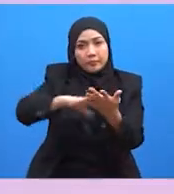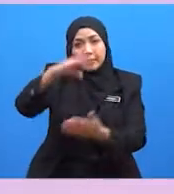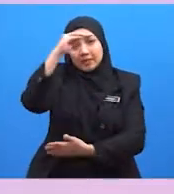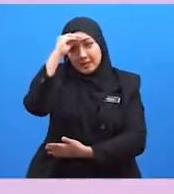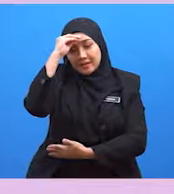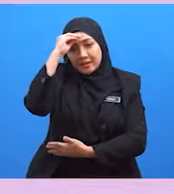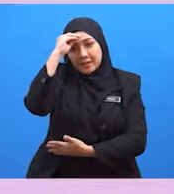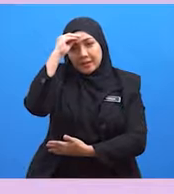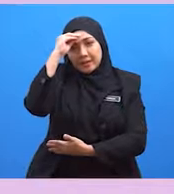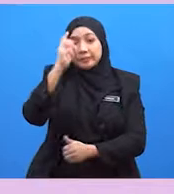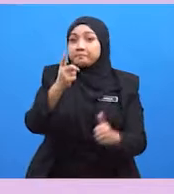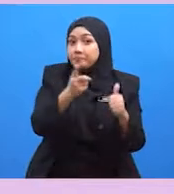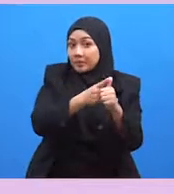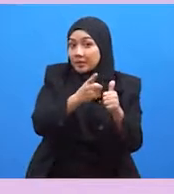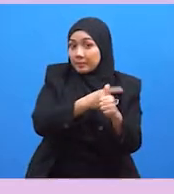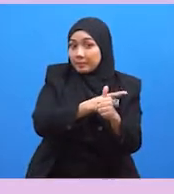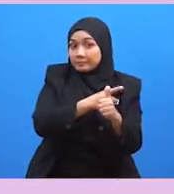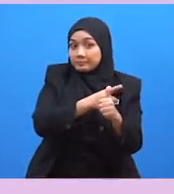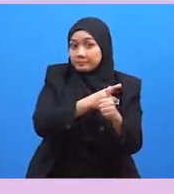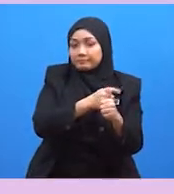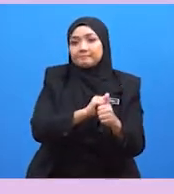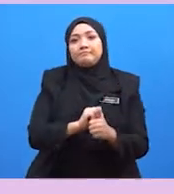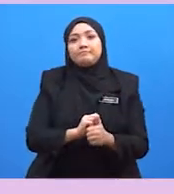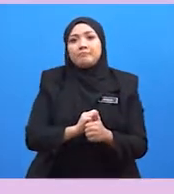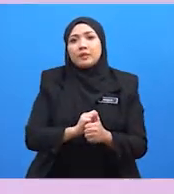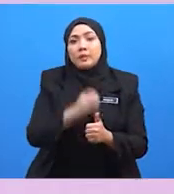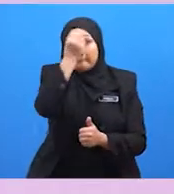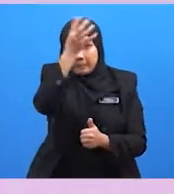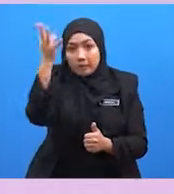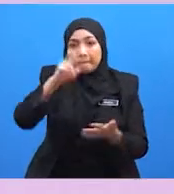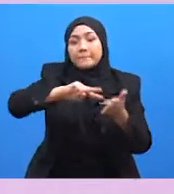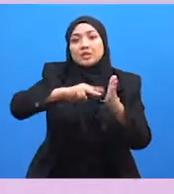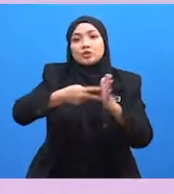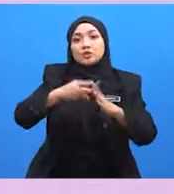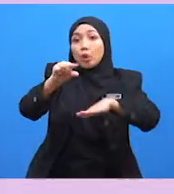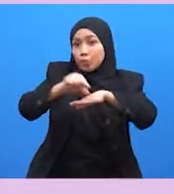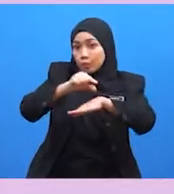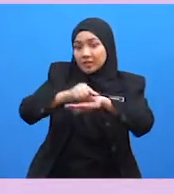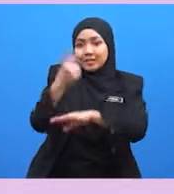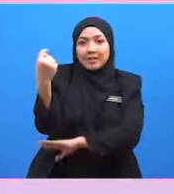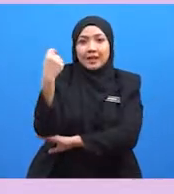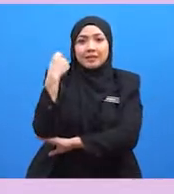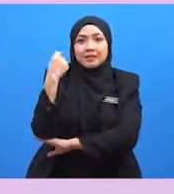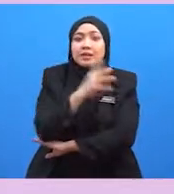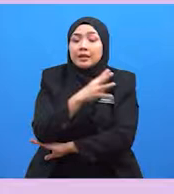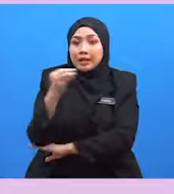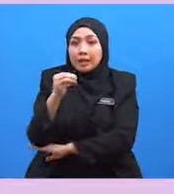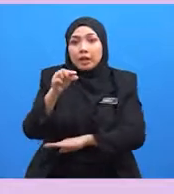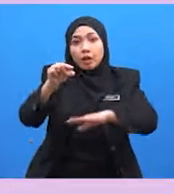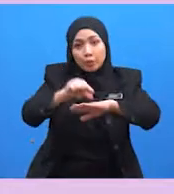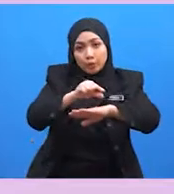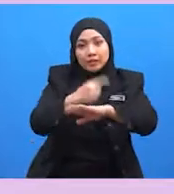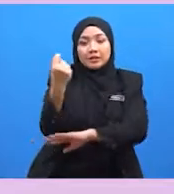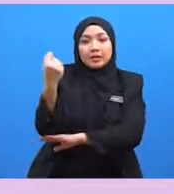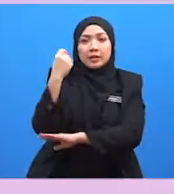pembelajaran, iaitu pertama, menyatakan maksud guna tenaga dan guna